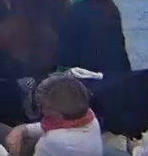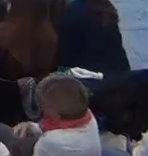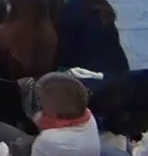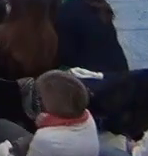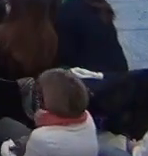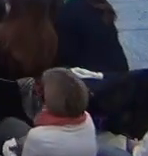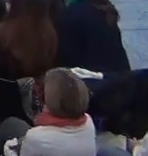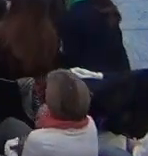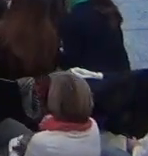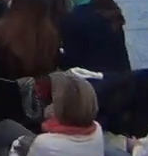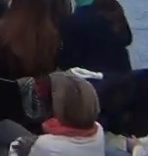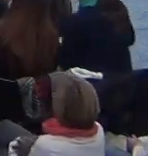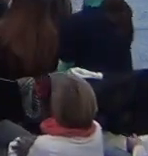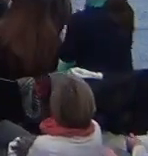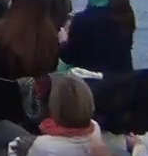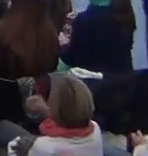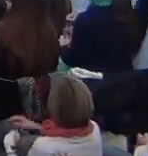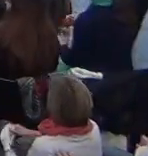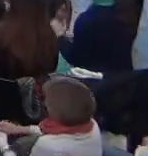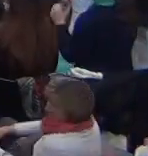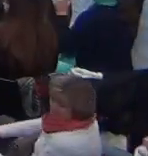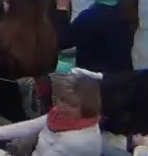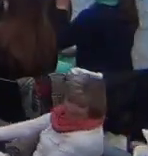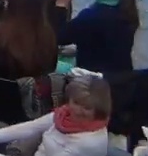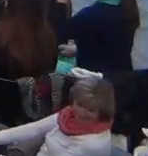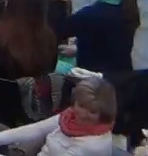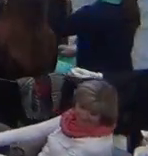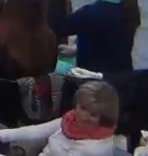das zweite Votum.